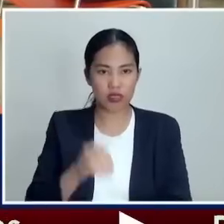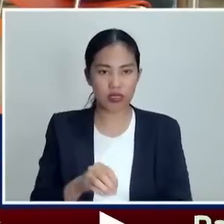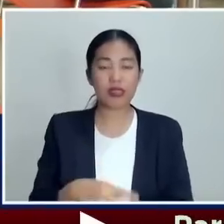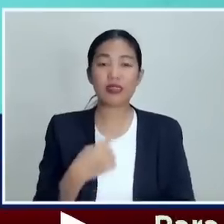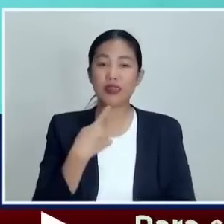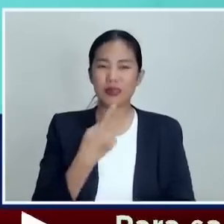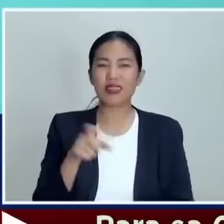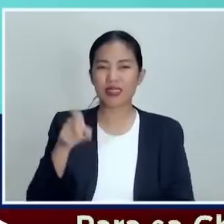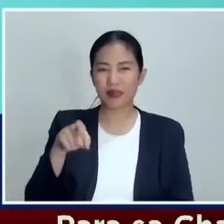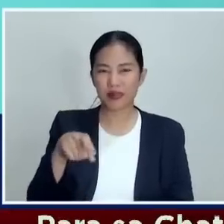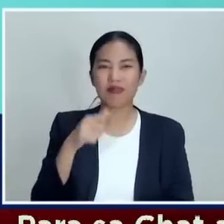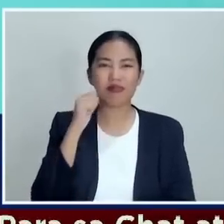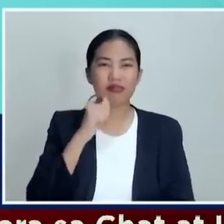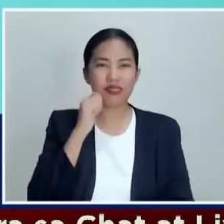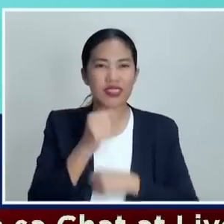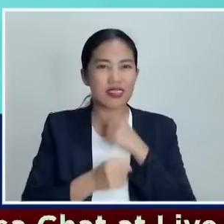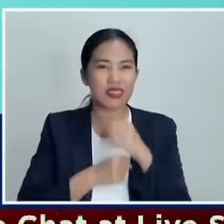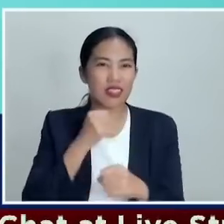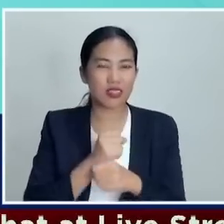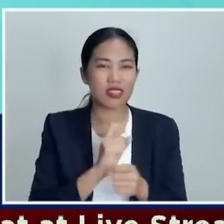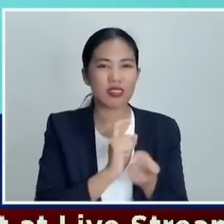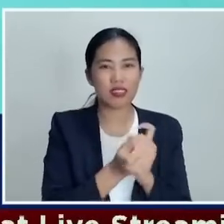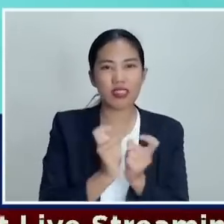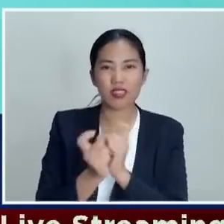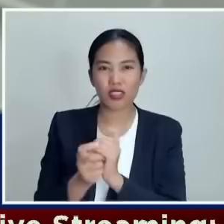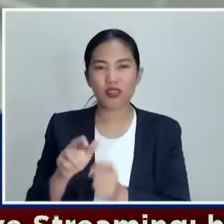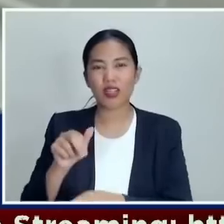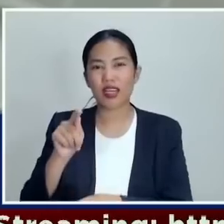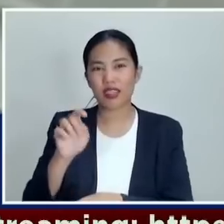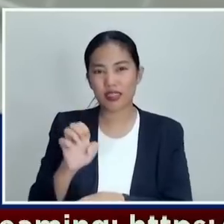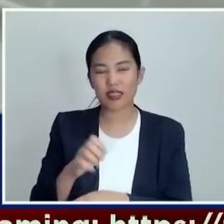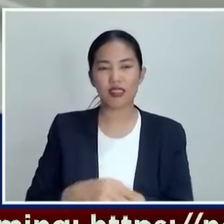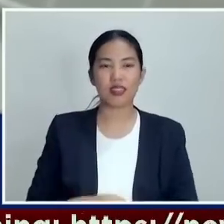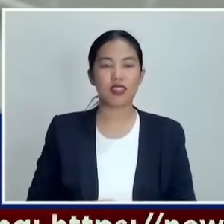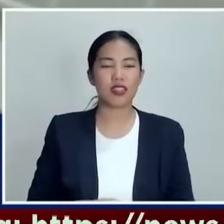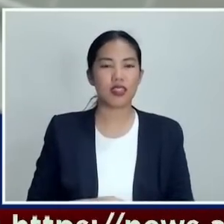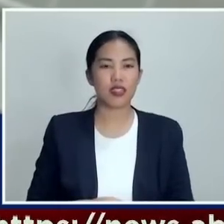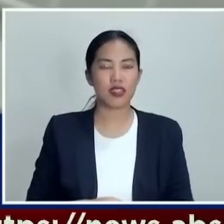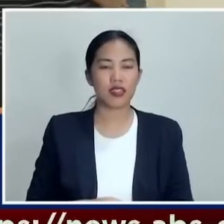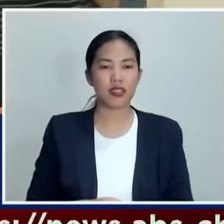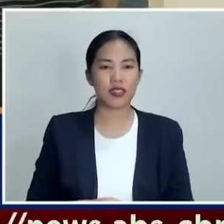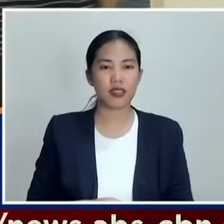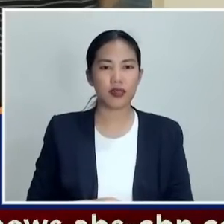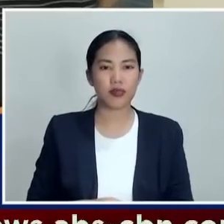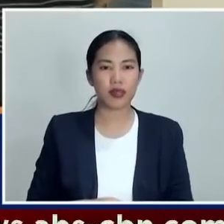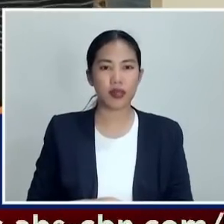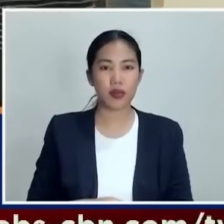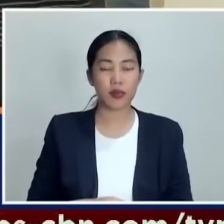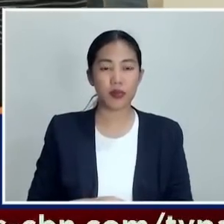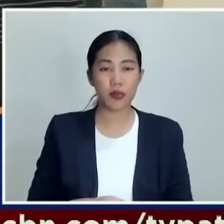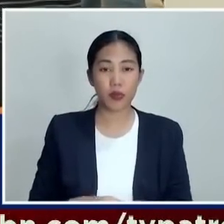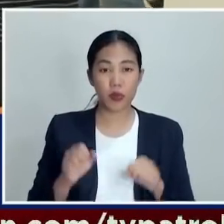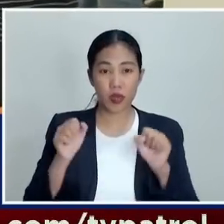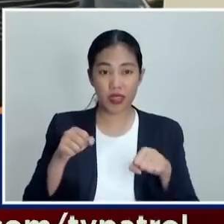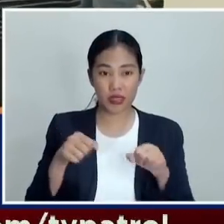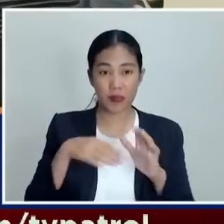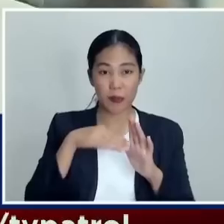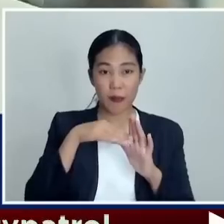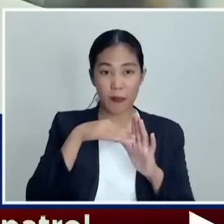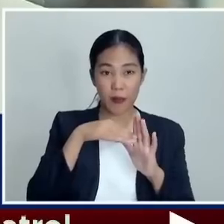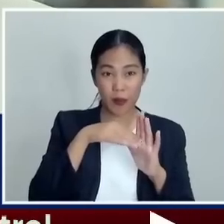ng Meralco at hindi pwedeng nakapako sa mahabang panahon dahil pwede na itong bumaba na pabor sa mga